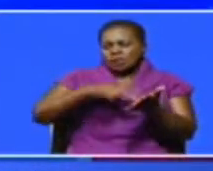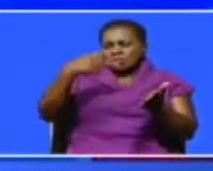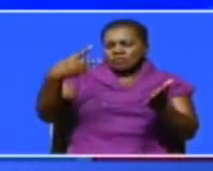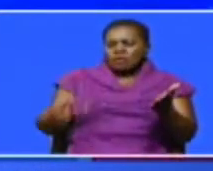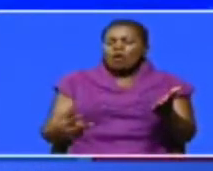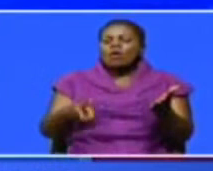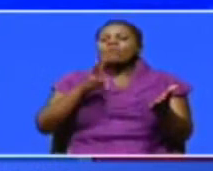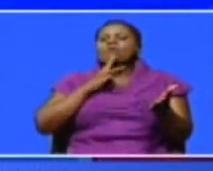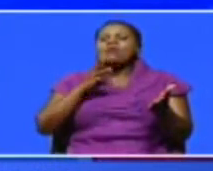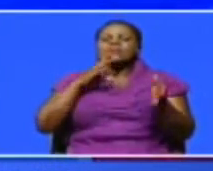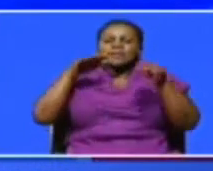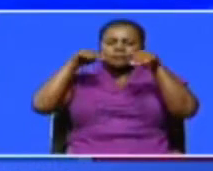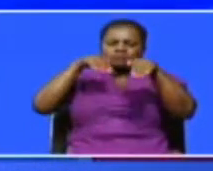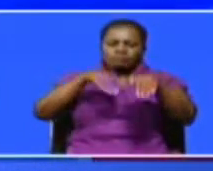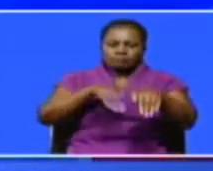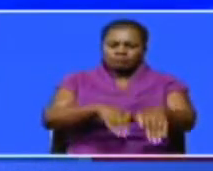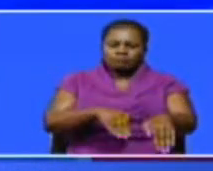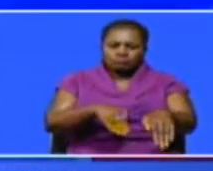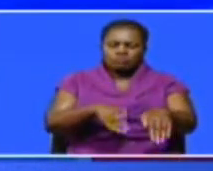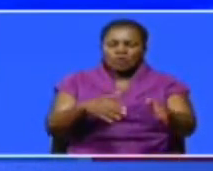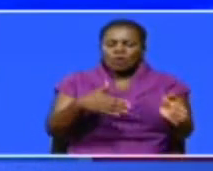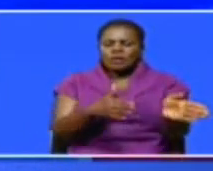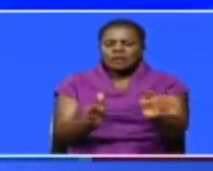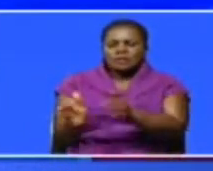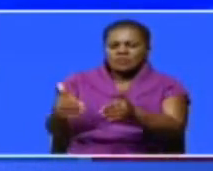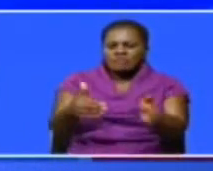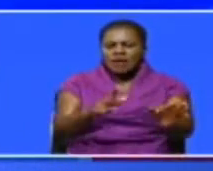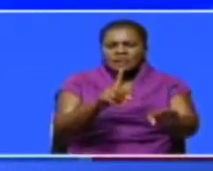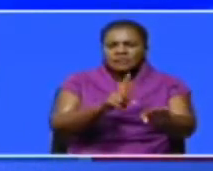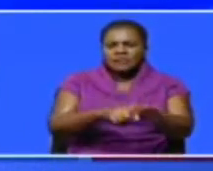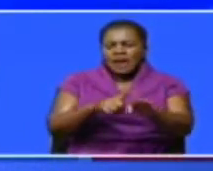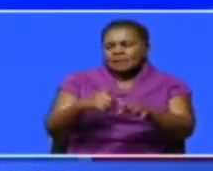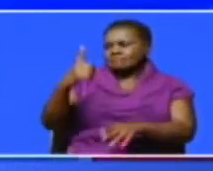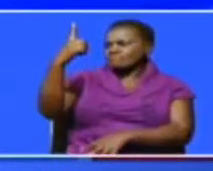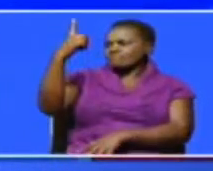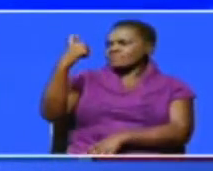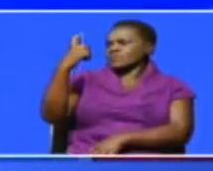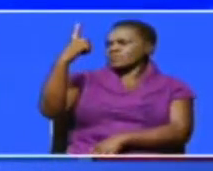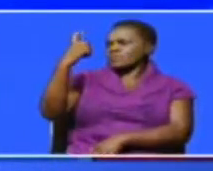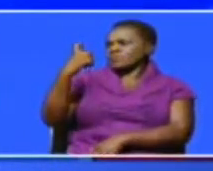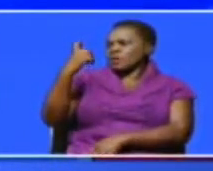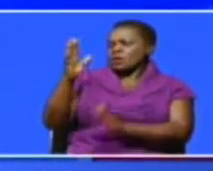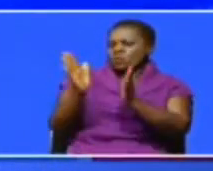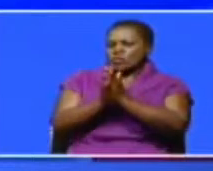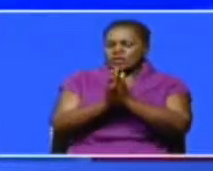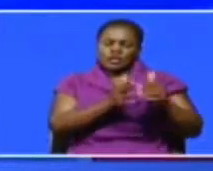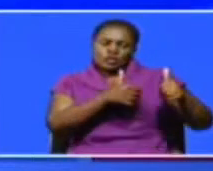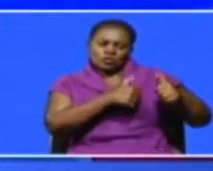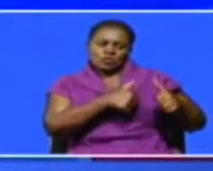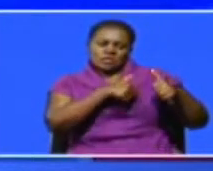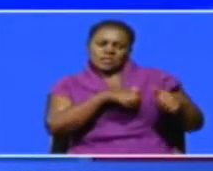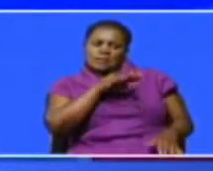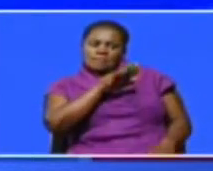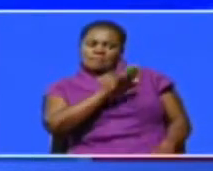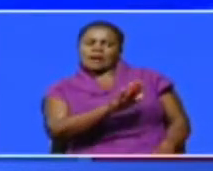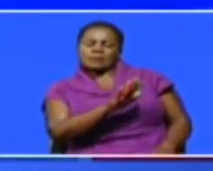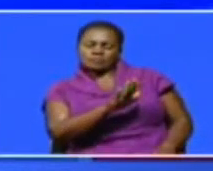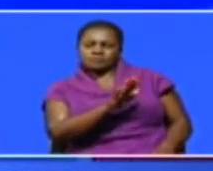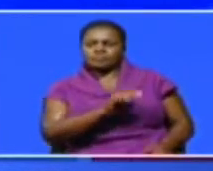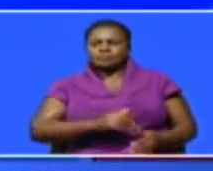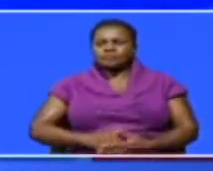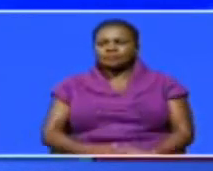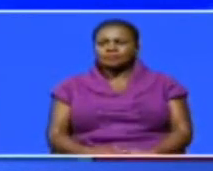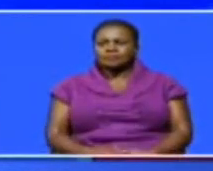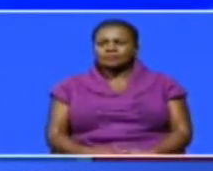kutumbukia kwenye maporomoko haya yaliyoko kwenye mto Kipkaren alipokuwa akipiga picha wakiwa na mchumba wake Benjamin Kazungu. Shadrack